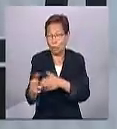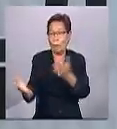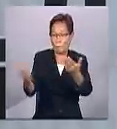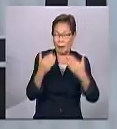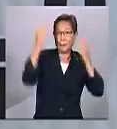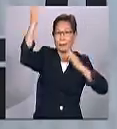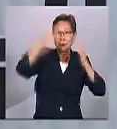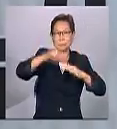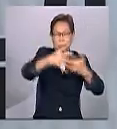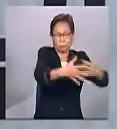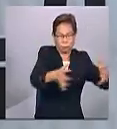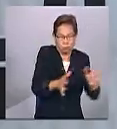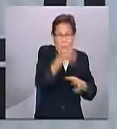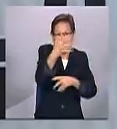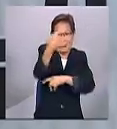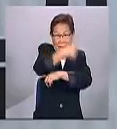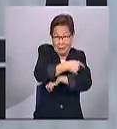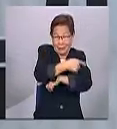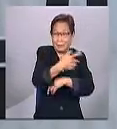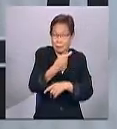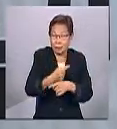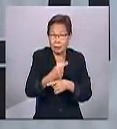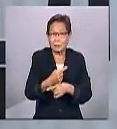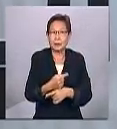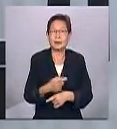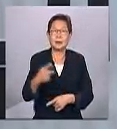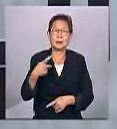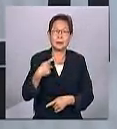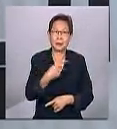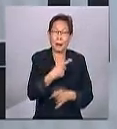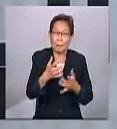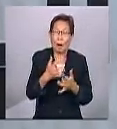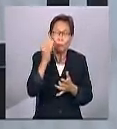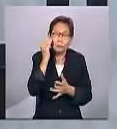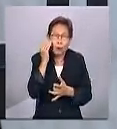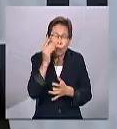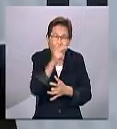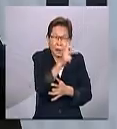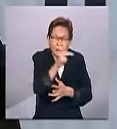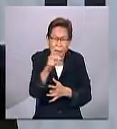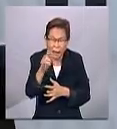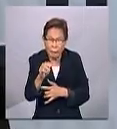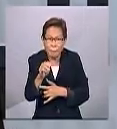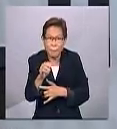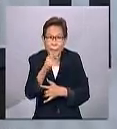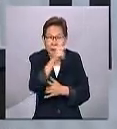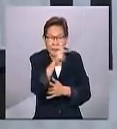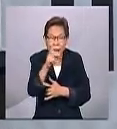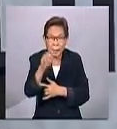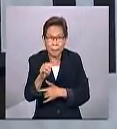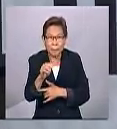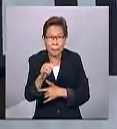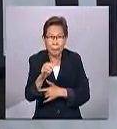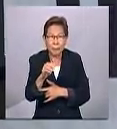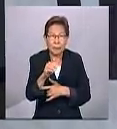mulai hari ini. Jadi kita nak tahu kalau KKM ada jumlah yang di